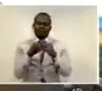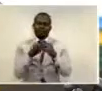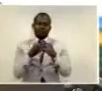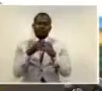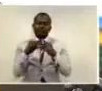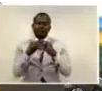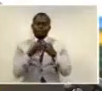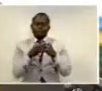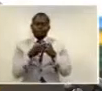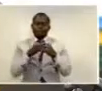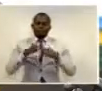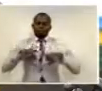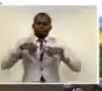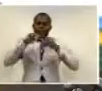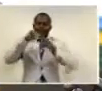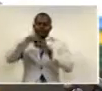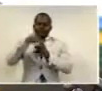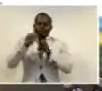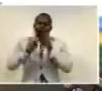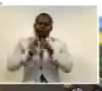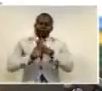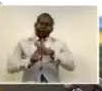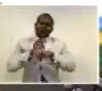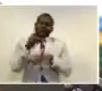388, gatuwe n'abaturage